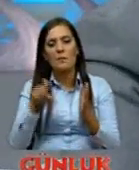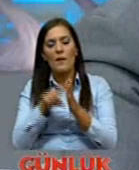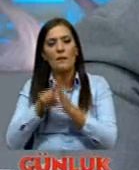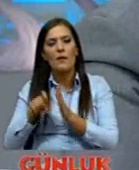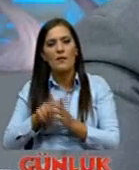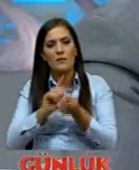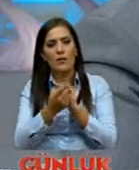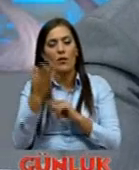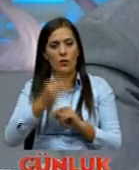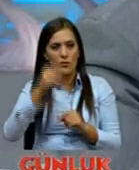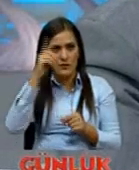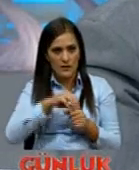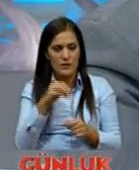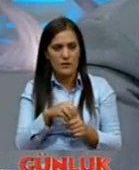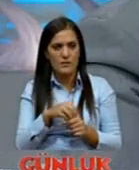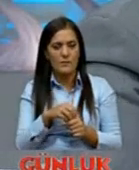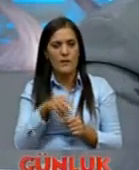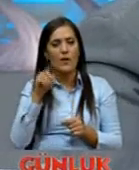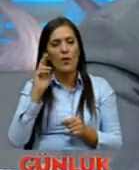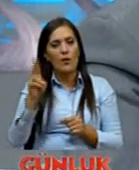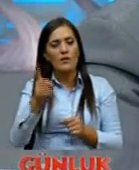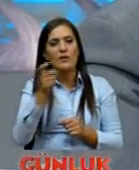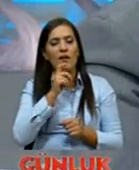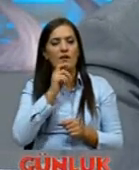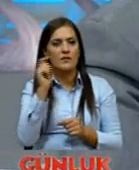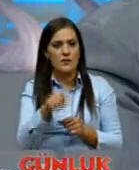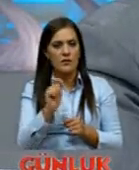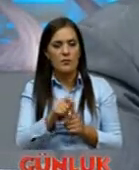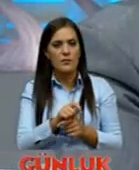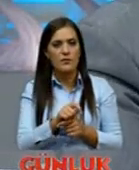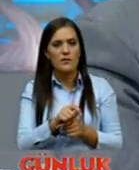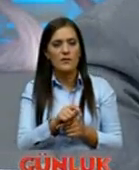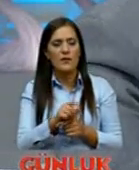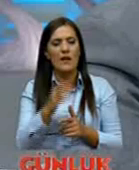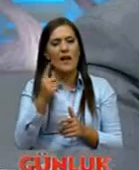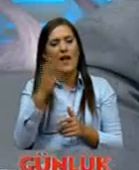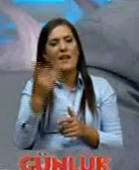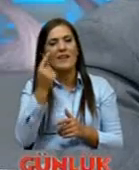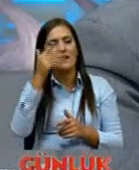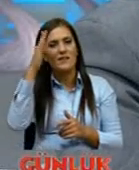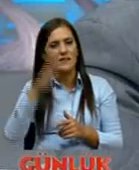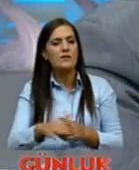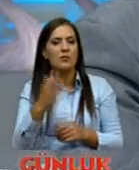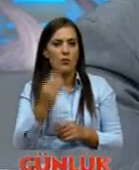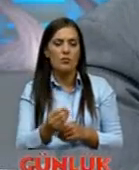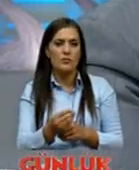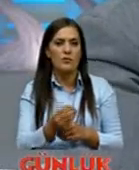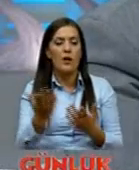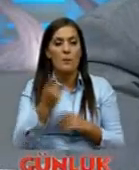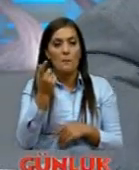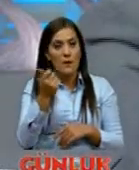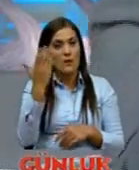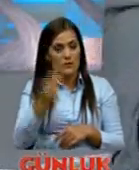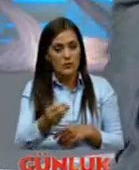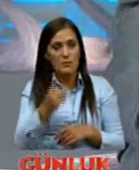belgesi olduğu için onun yanlış yapması minimize edilmiştir. Yani aza indirilmiştir. Ama